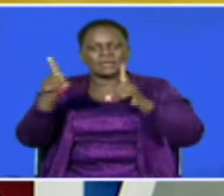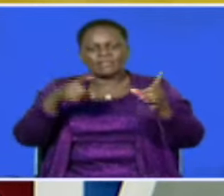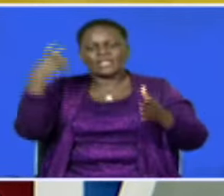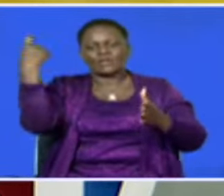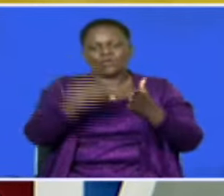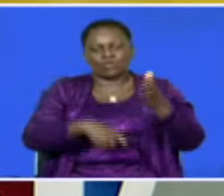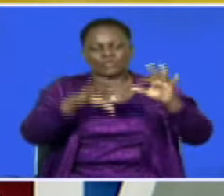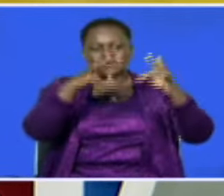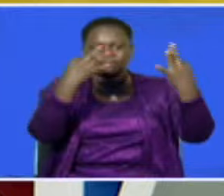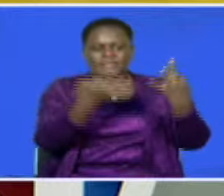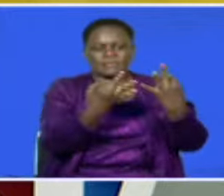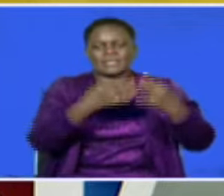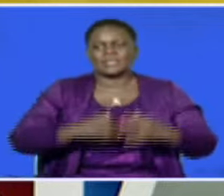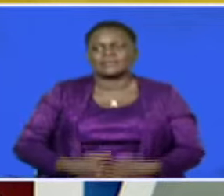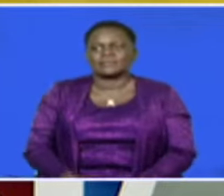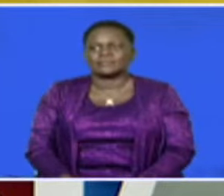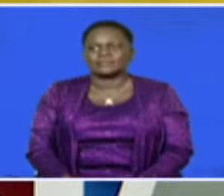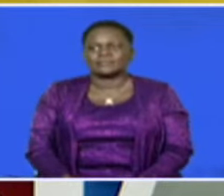wa familia.